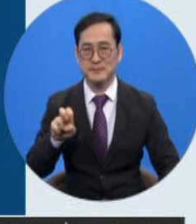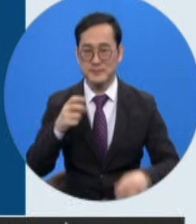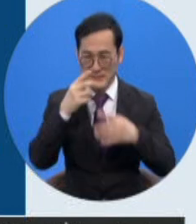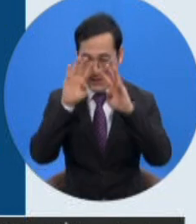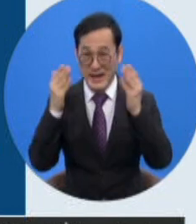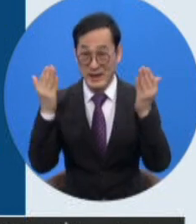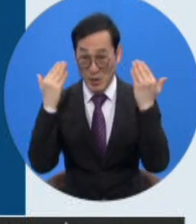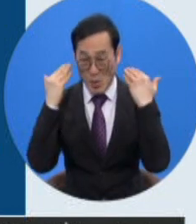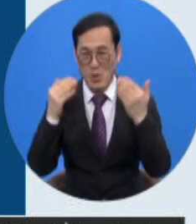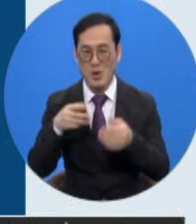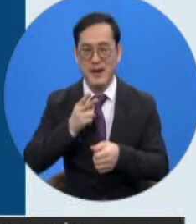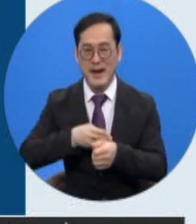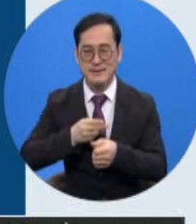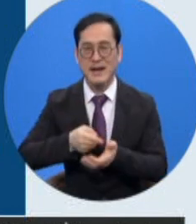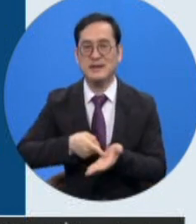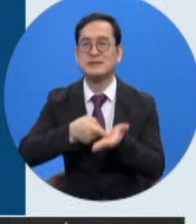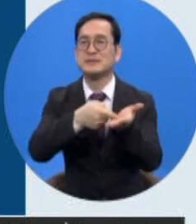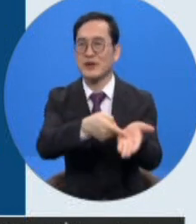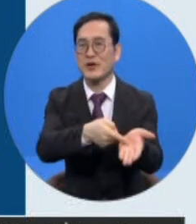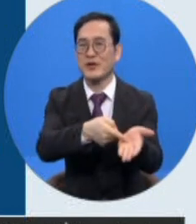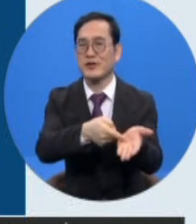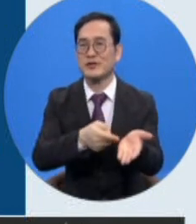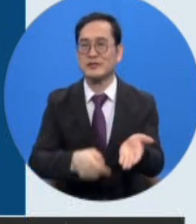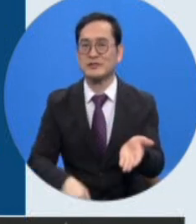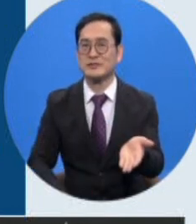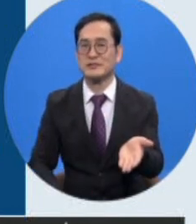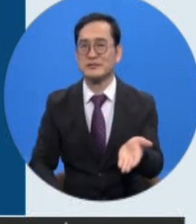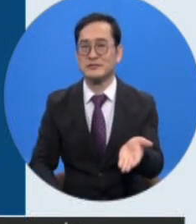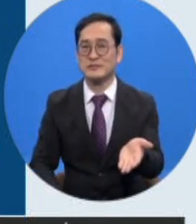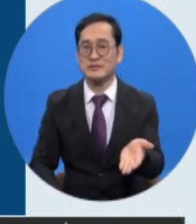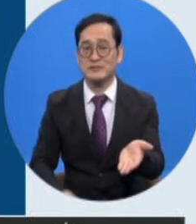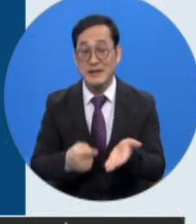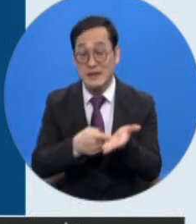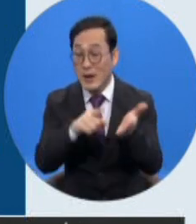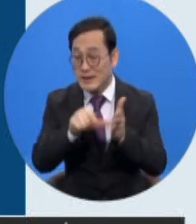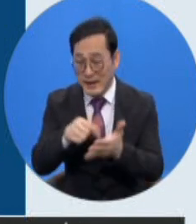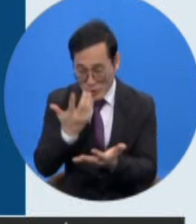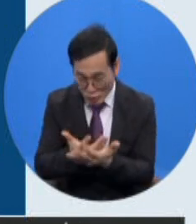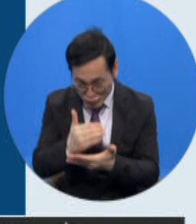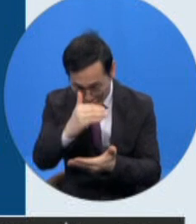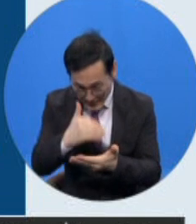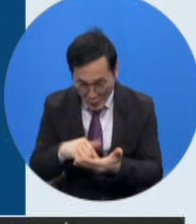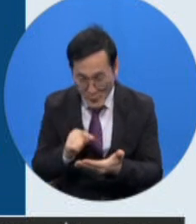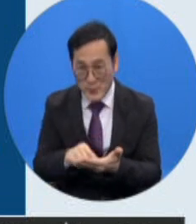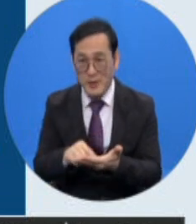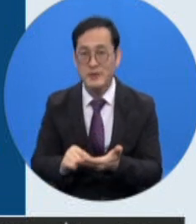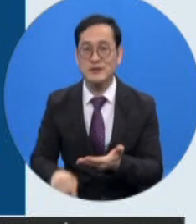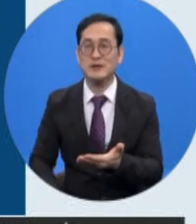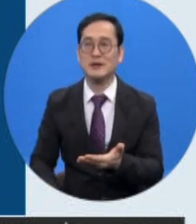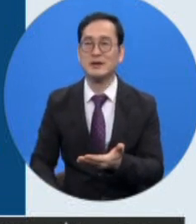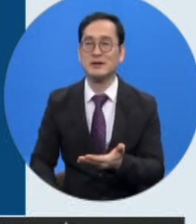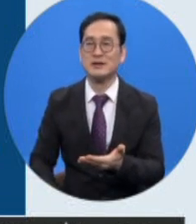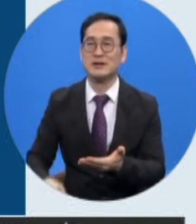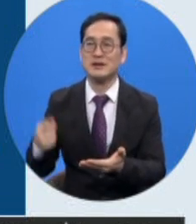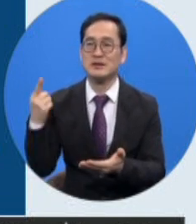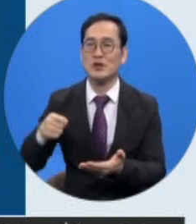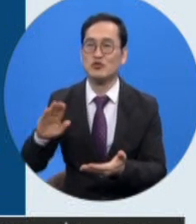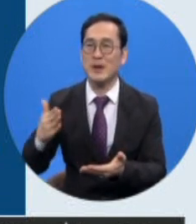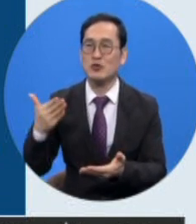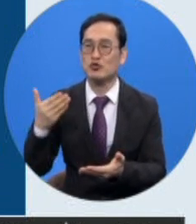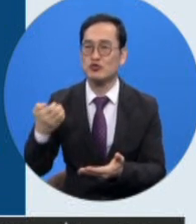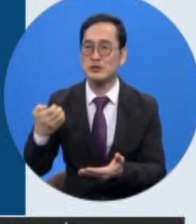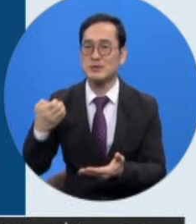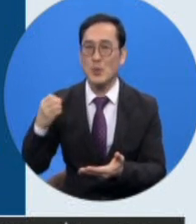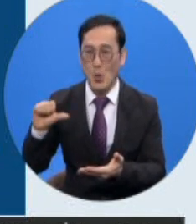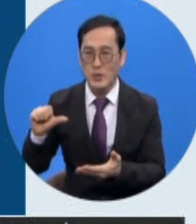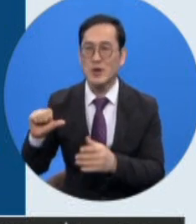씨가 냈습니다. 그런데 거기에 보면 1995년 5월 달에 미술세계대전 대상전 입상 우수상을 받았다는